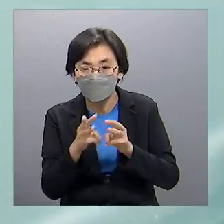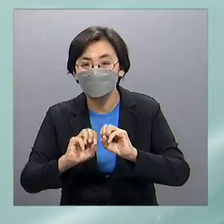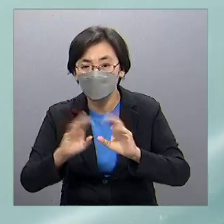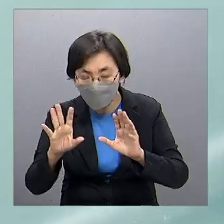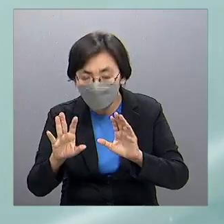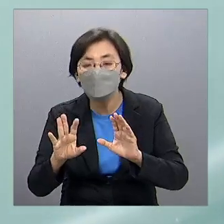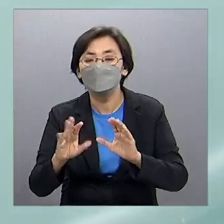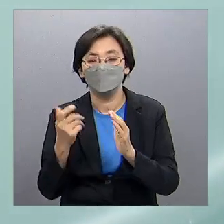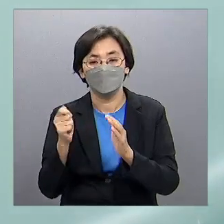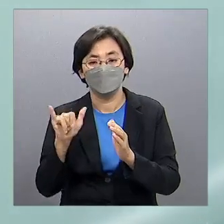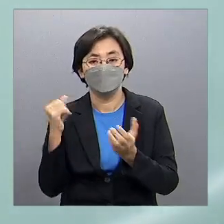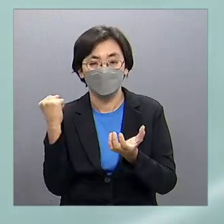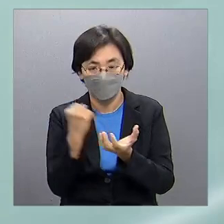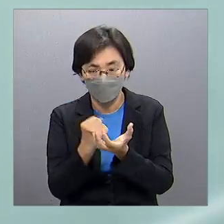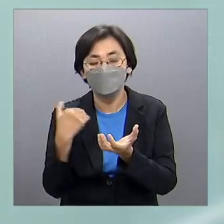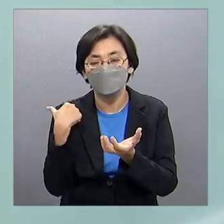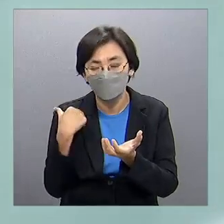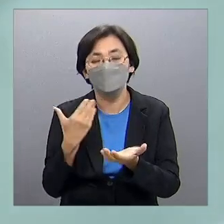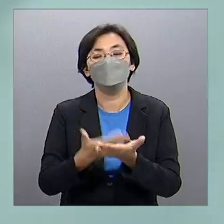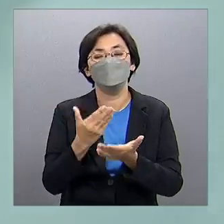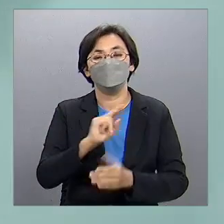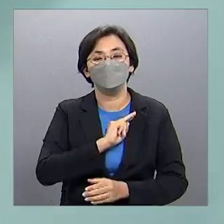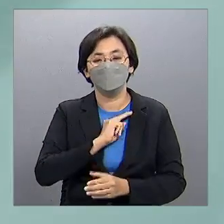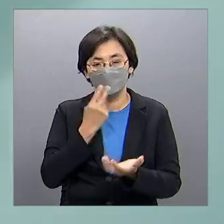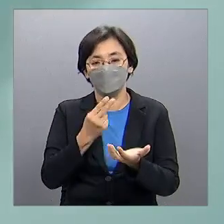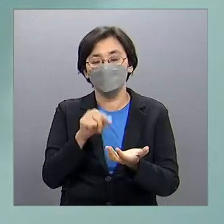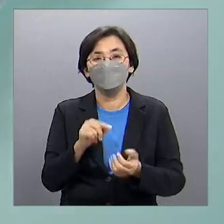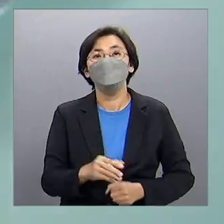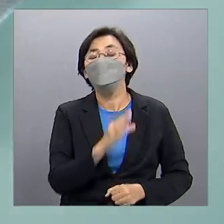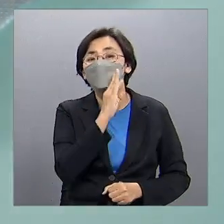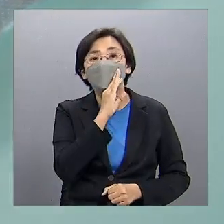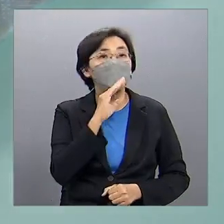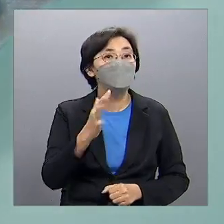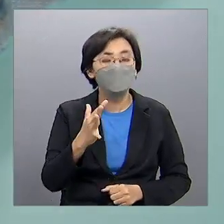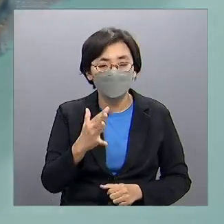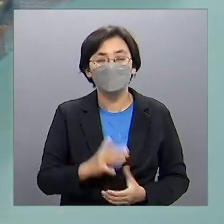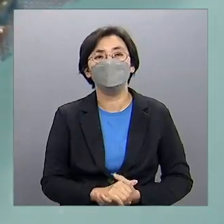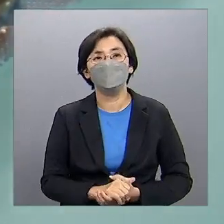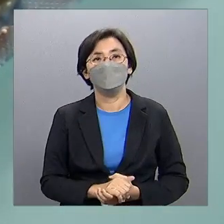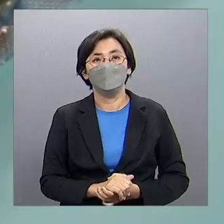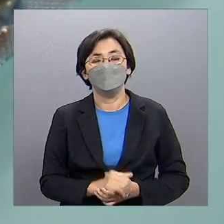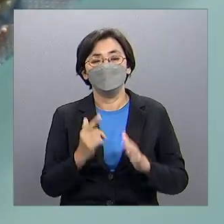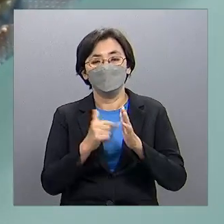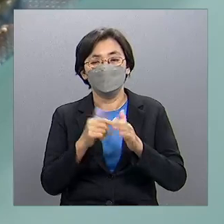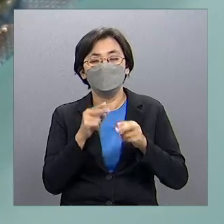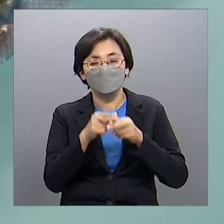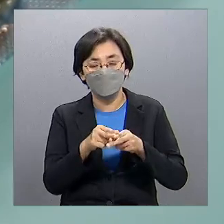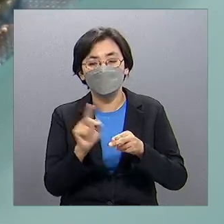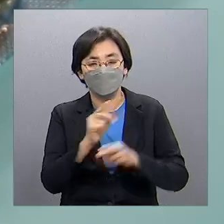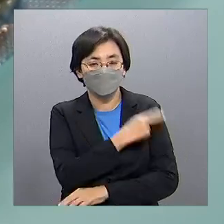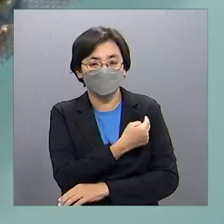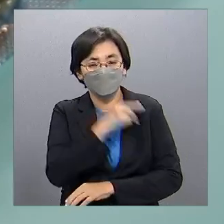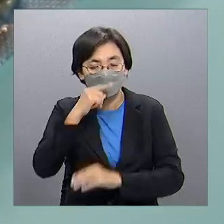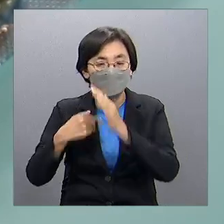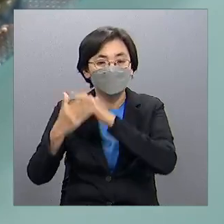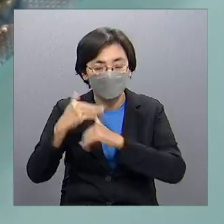ถ้าเราจะไปซื้อเองใช่ไหมคะ อย่างน้อยที่สุดถ้าไม่มีลักษณะนั้นเนี่ยก็คือเขาเรียกยาเฉพาะคนไข้อาจจะต้องจ่ายโดยแพทย์แผนไทย ราะฉะนั้นเนี่ยเขาจะ